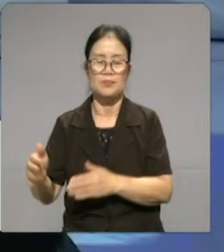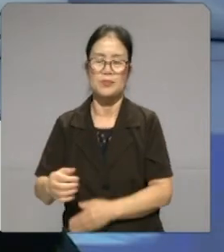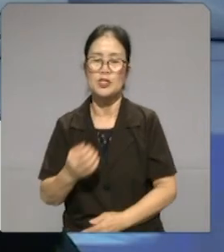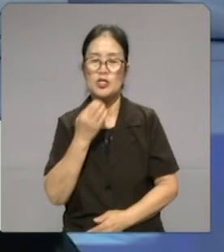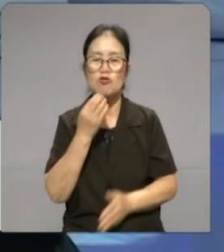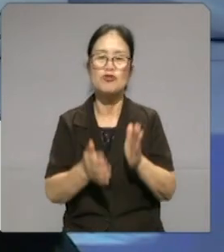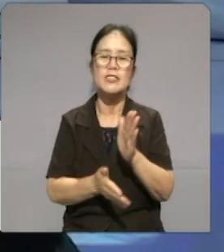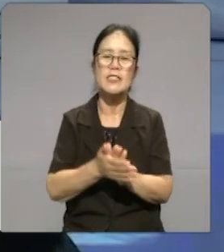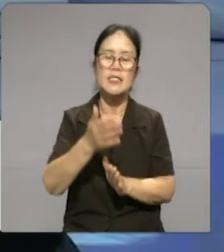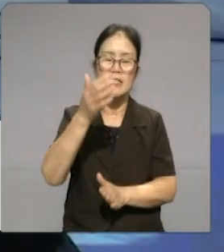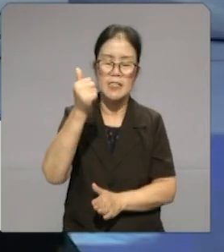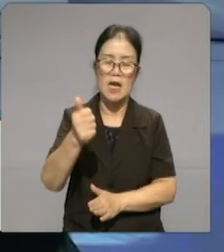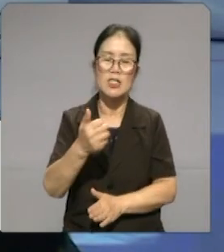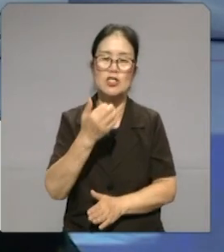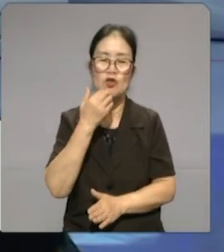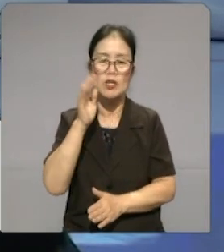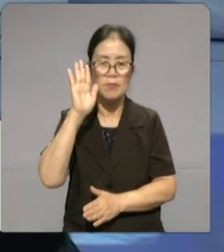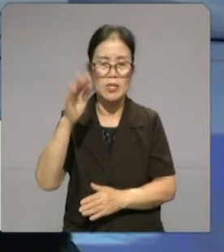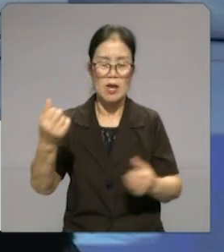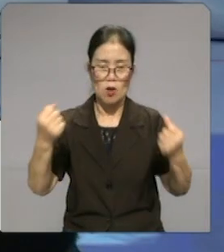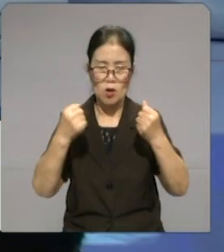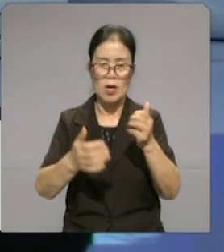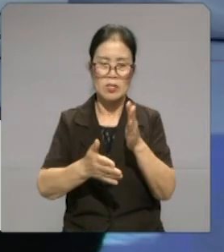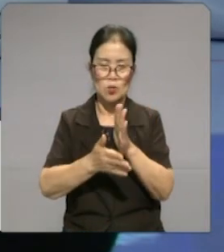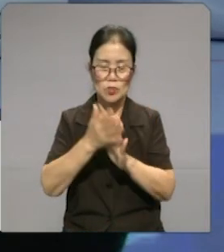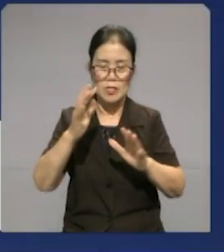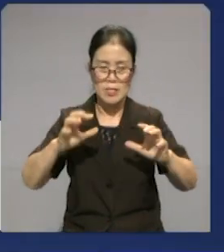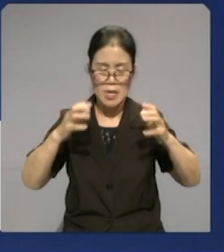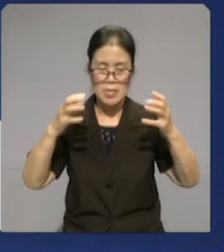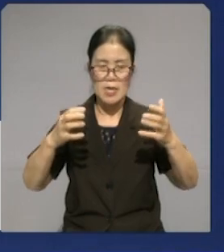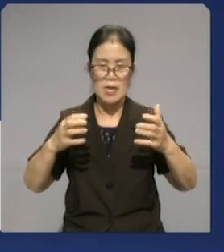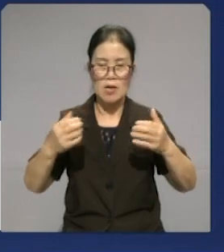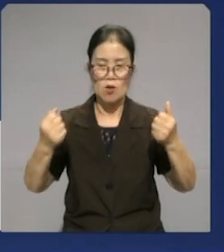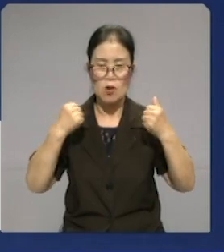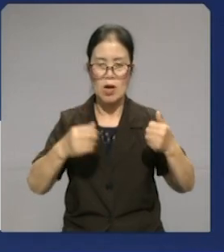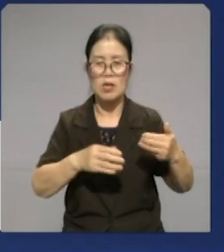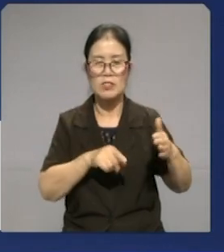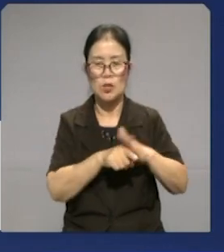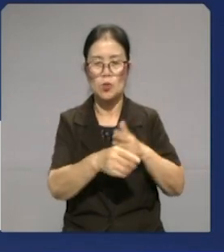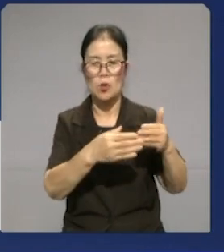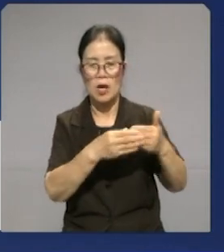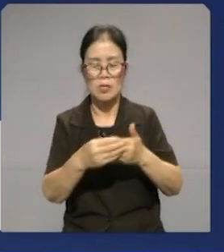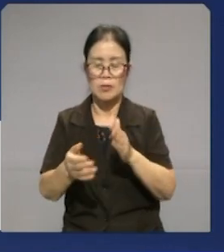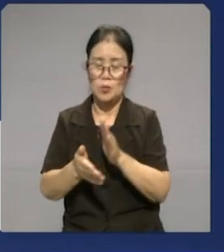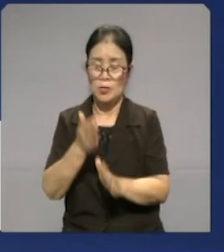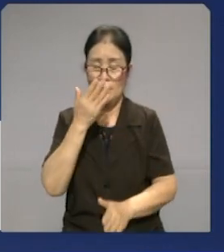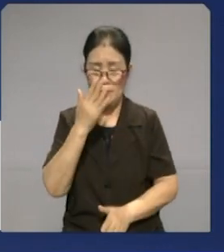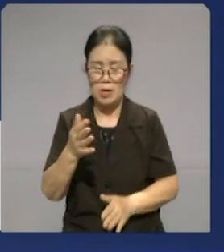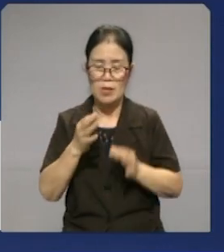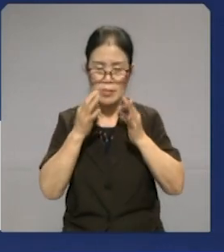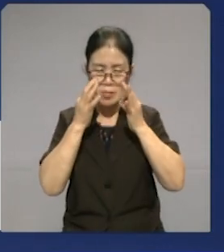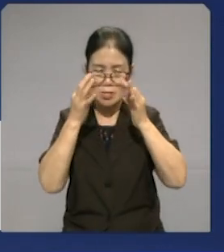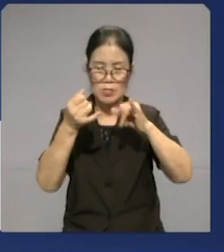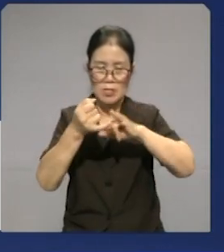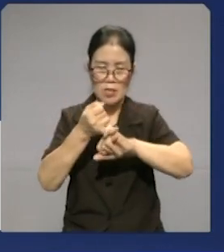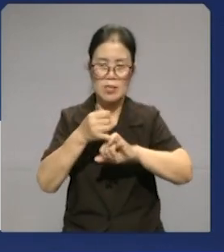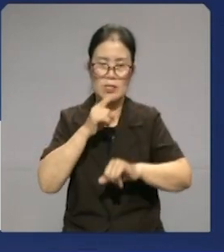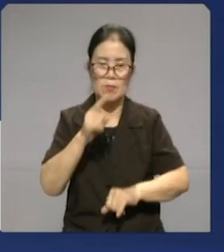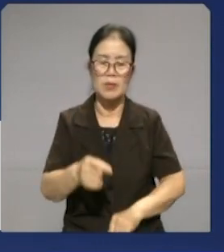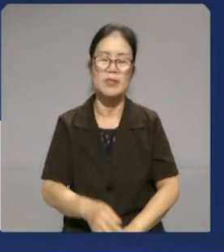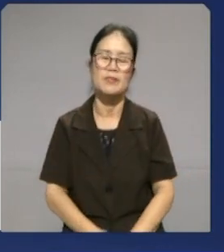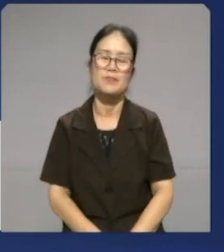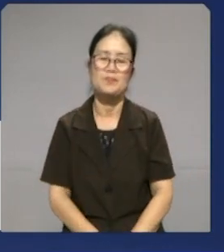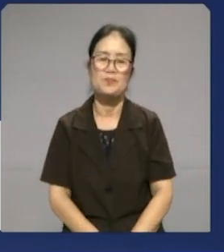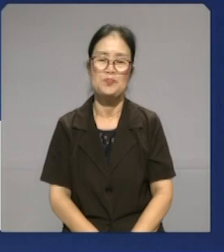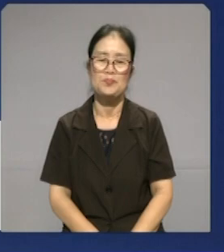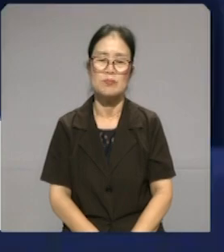오세훈 서울시장은 서울이 미래 건강도시로 세계 건강을 선도하는 도시가 될 수 있게 최선을 다하겠다고 밝혔습니다.